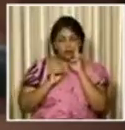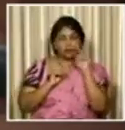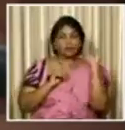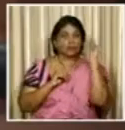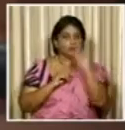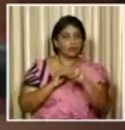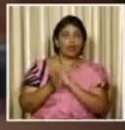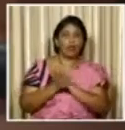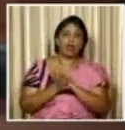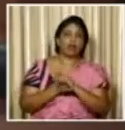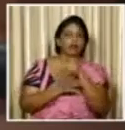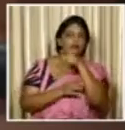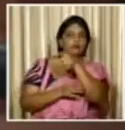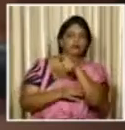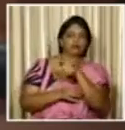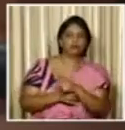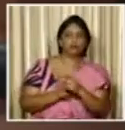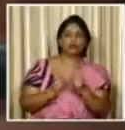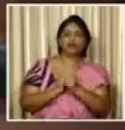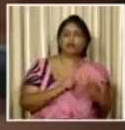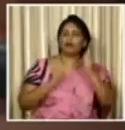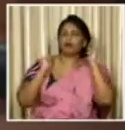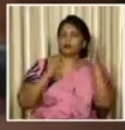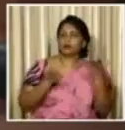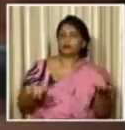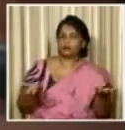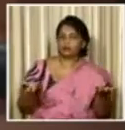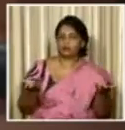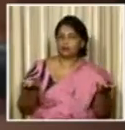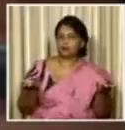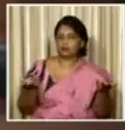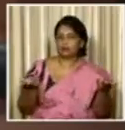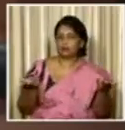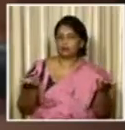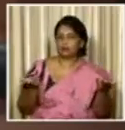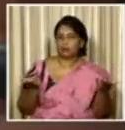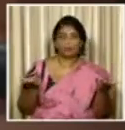ආවා හරසට එකඟයි කියලා ඊට පස්සේ වැඩේ කරමු මේකට සිද්ධ වුණේ එහෙම නෙවෙයි දුන්නේ